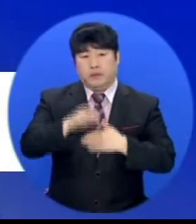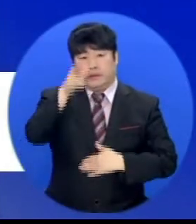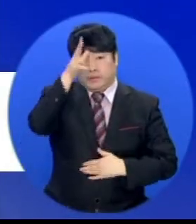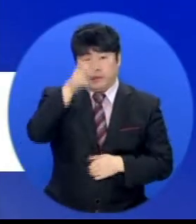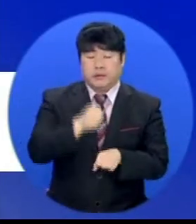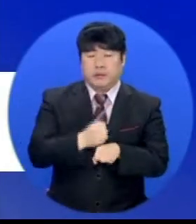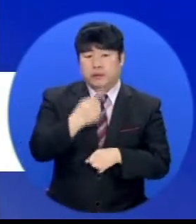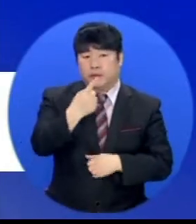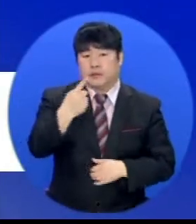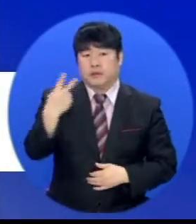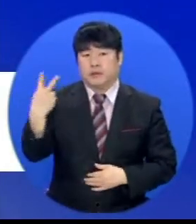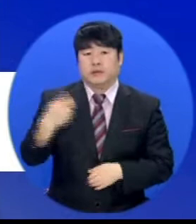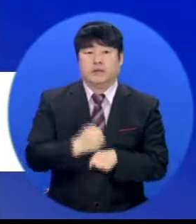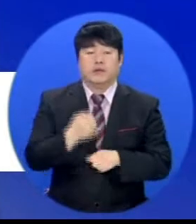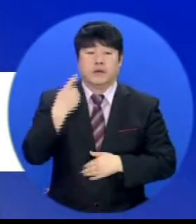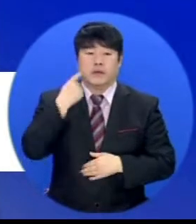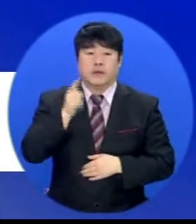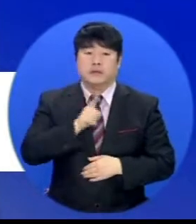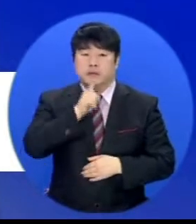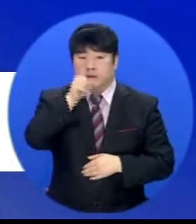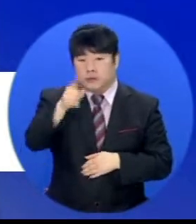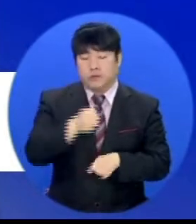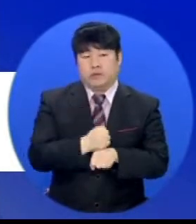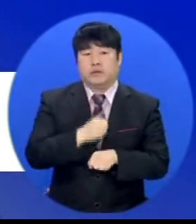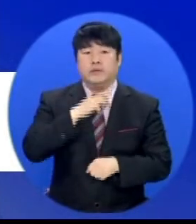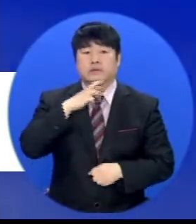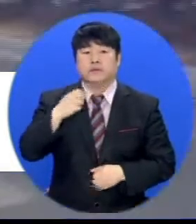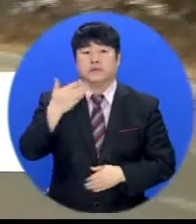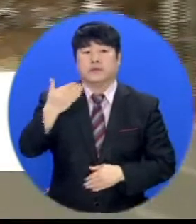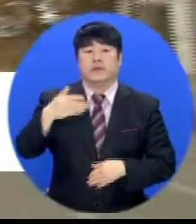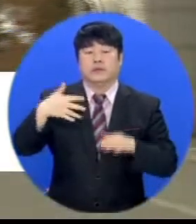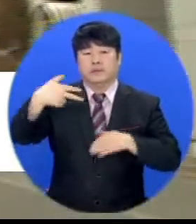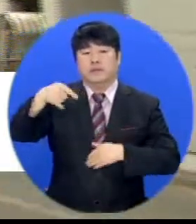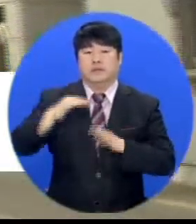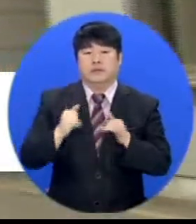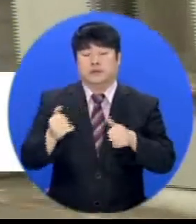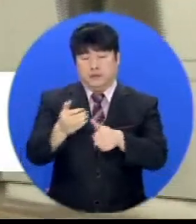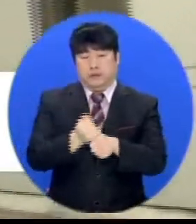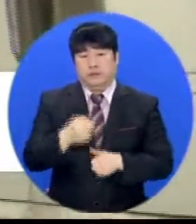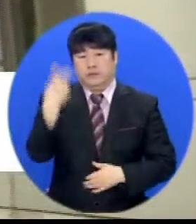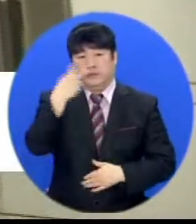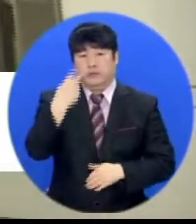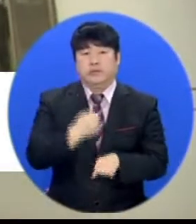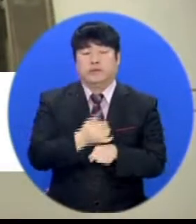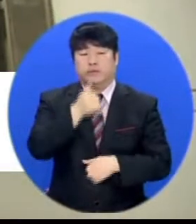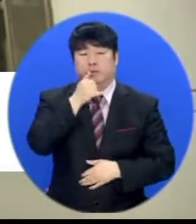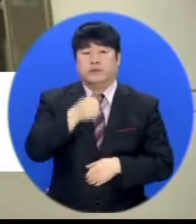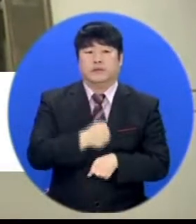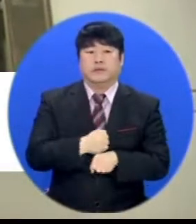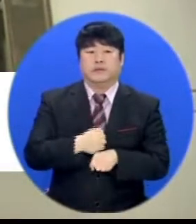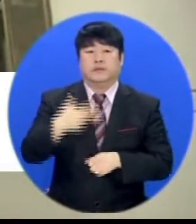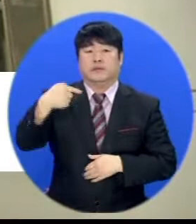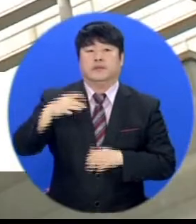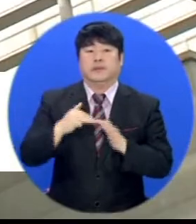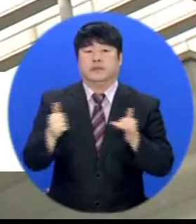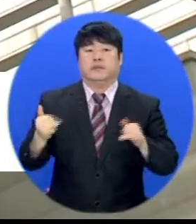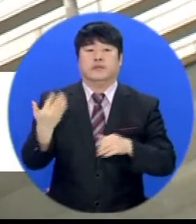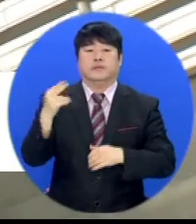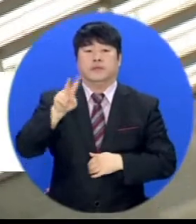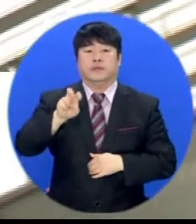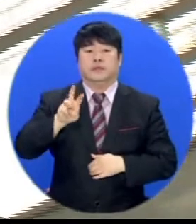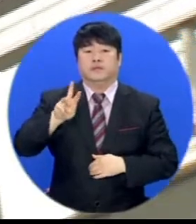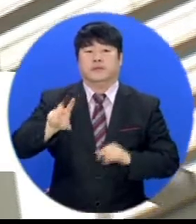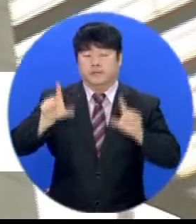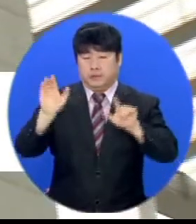광주서부경찰서는 112에 허위 신고를 일삼은 혐의로 39살 정모 씨를 붙잡아 조사하고 있습니다. 장 씨는 지난